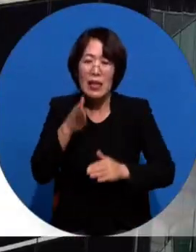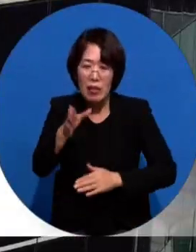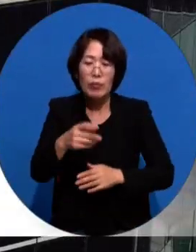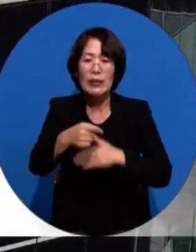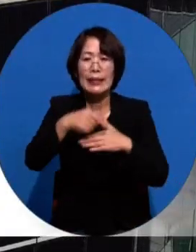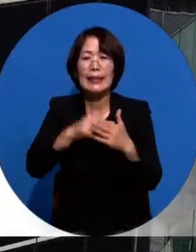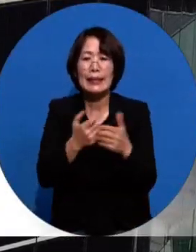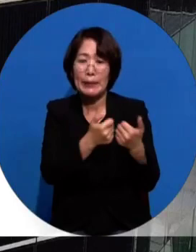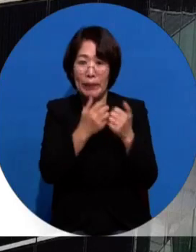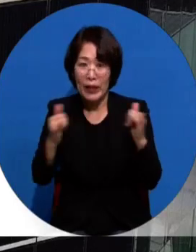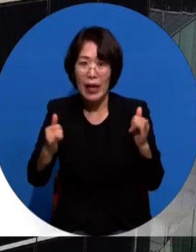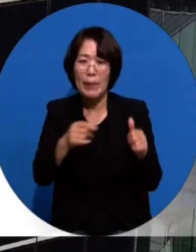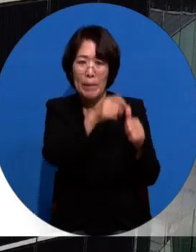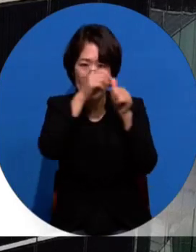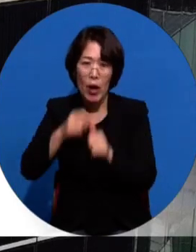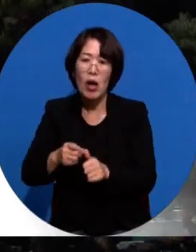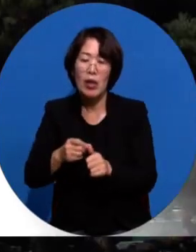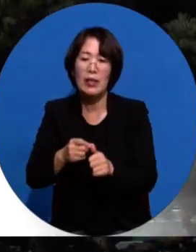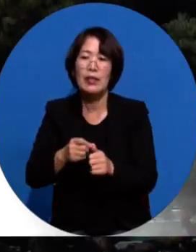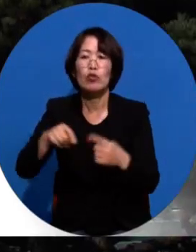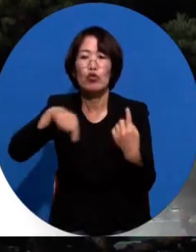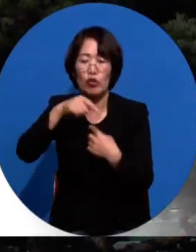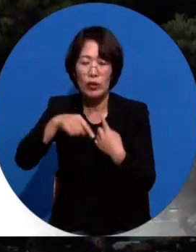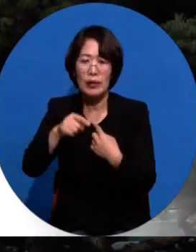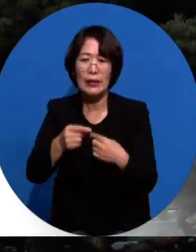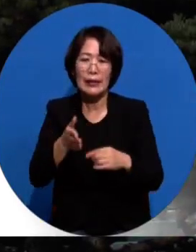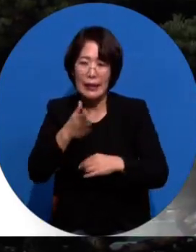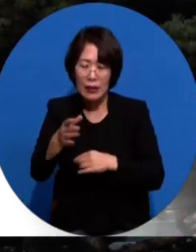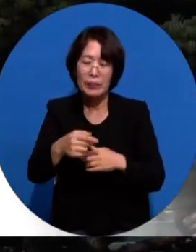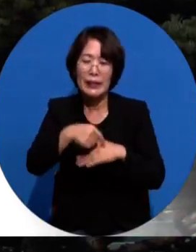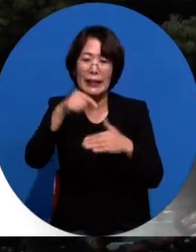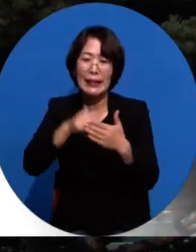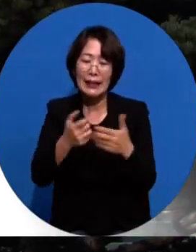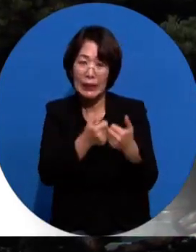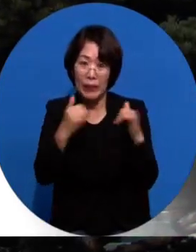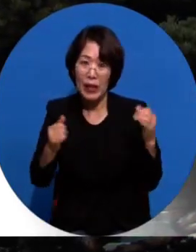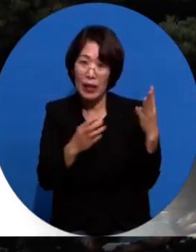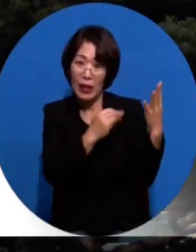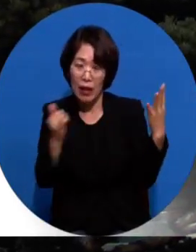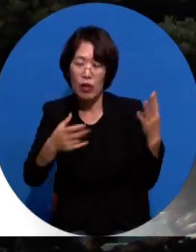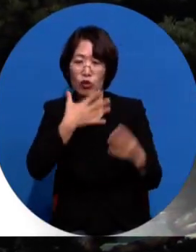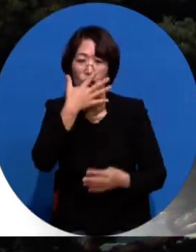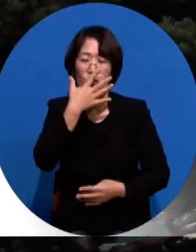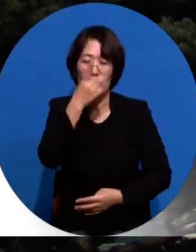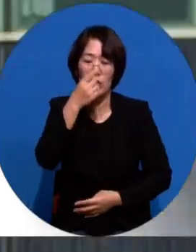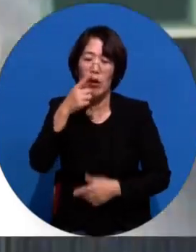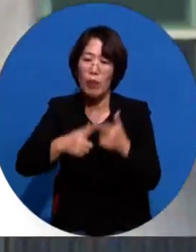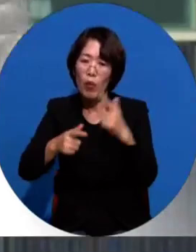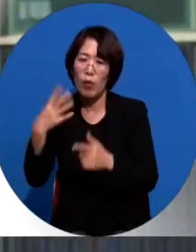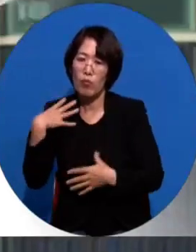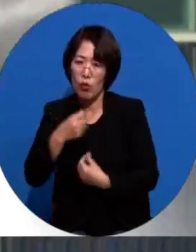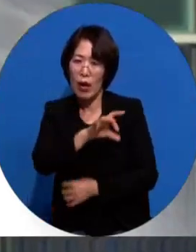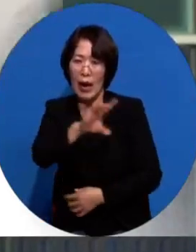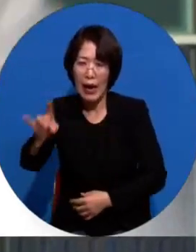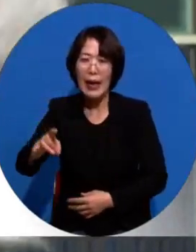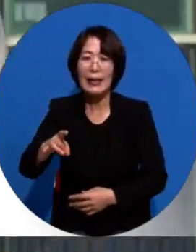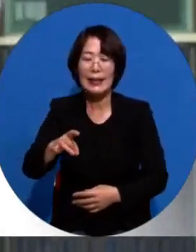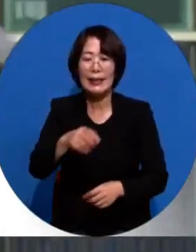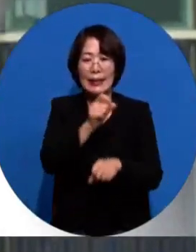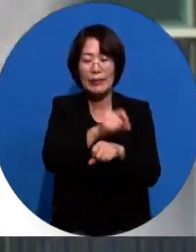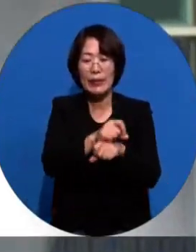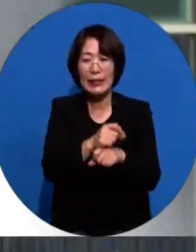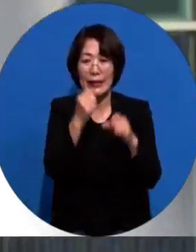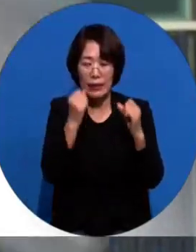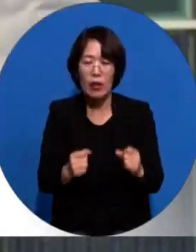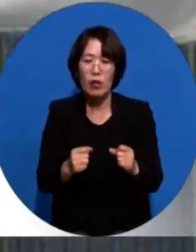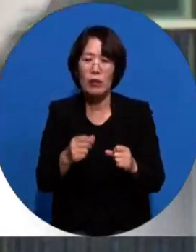상담센터를 운영합니다 전문 심리상담사 4명은 순천과 목포 무한 등 각각의 상담소에서